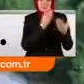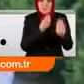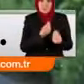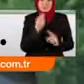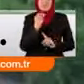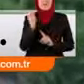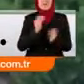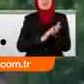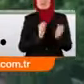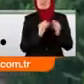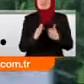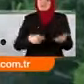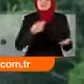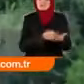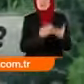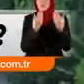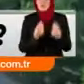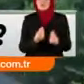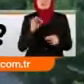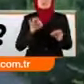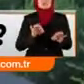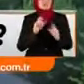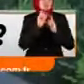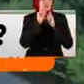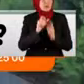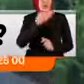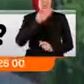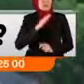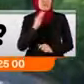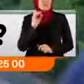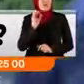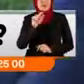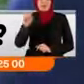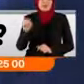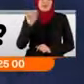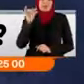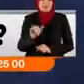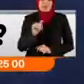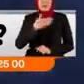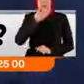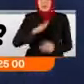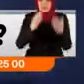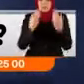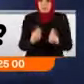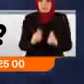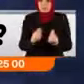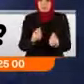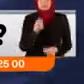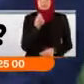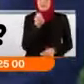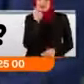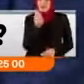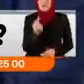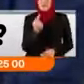ödenir şimdi sorumuz yine emekli öğretmenlerle ilgili emekli olup aynı zamanda ücretli ders veren öğretmenlerin